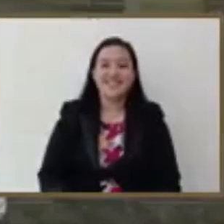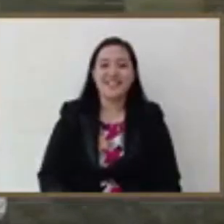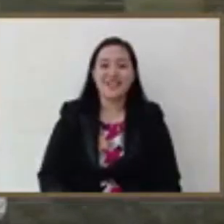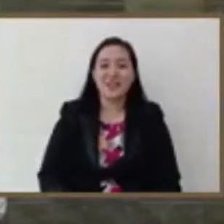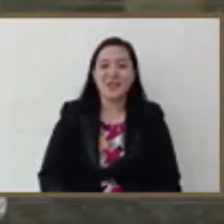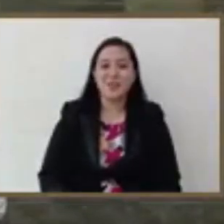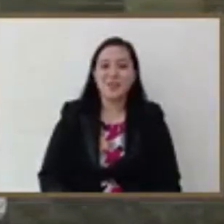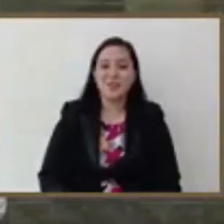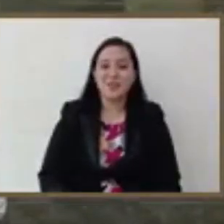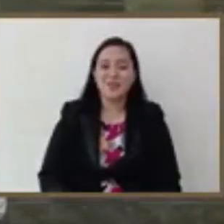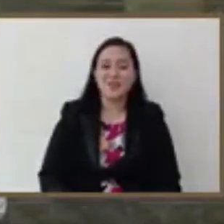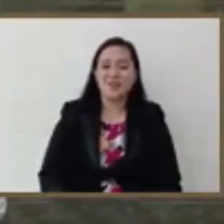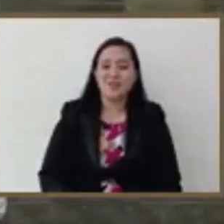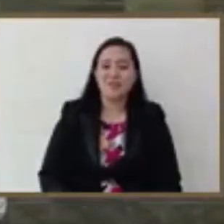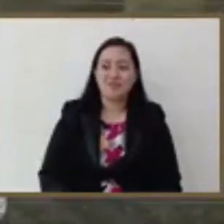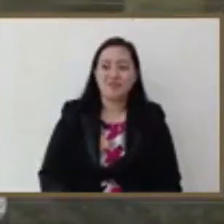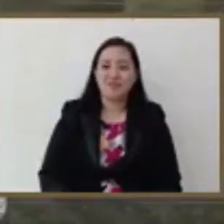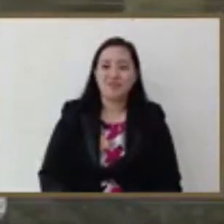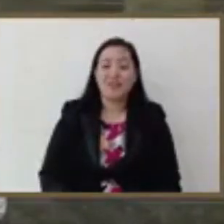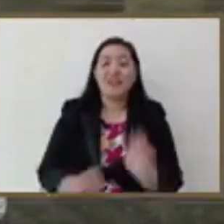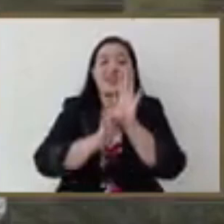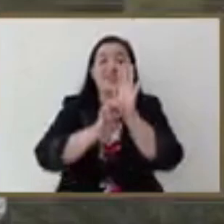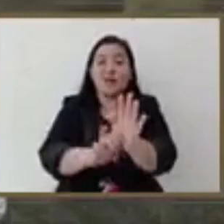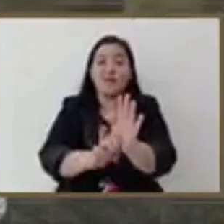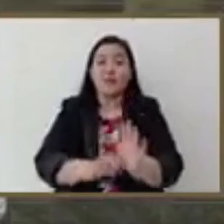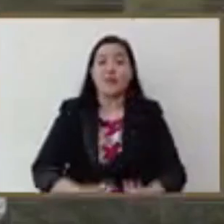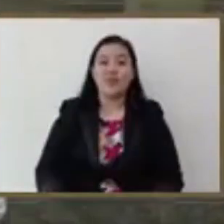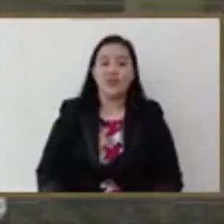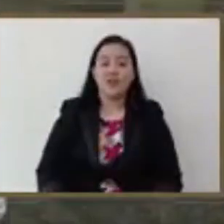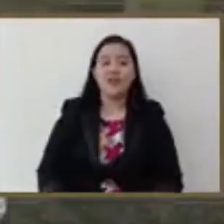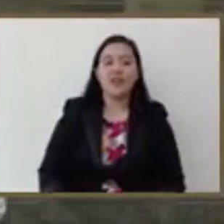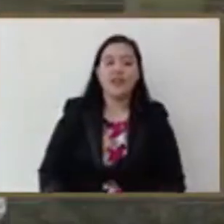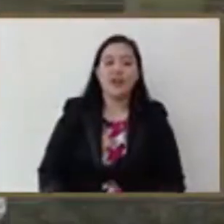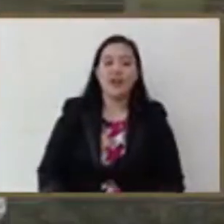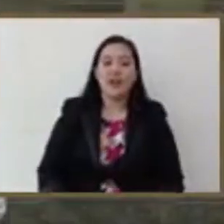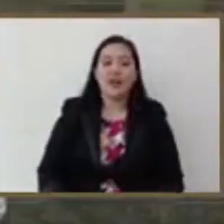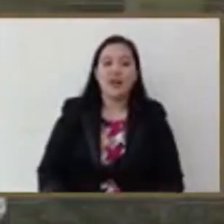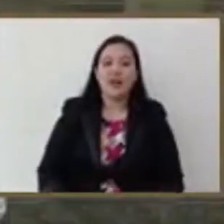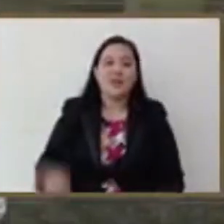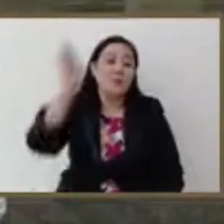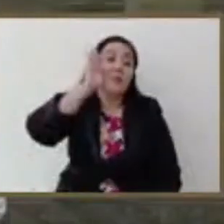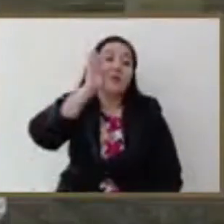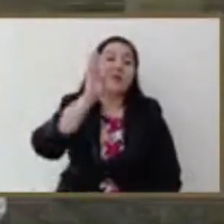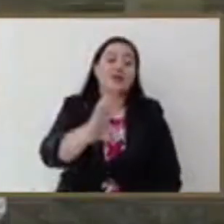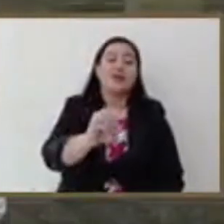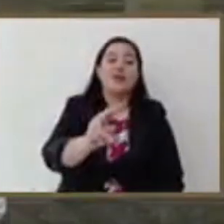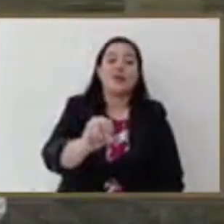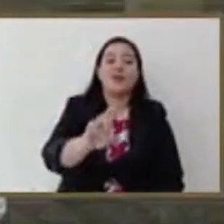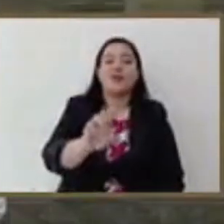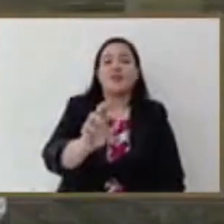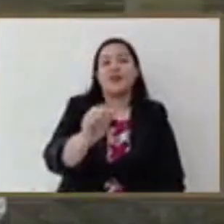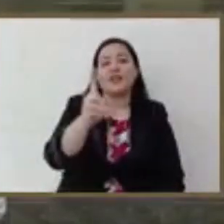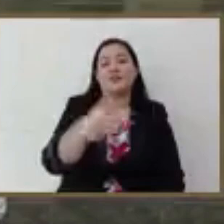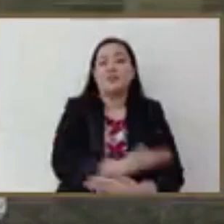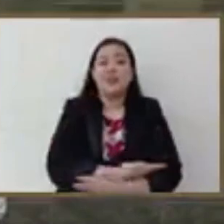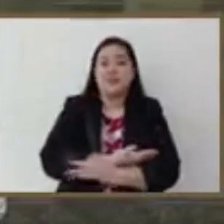Gaano kasakit mga kapatid na yung nagkakarga ngayon sa baby ni Conrad. Isang araw, pag lumaki yung anak ni Conrad na